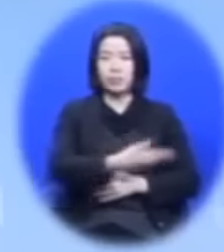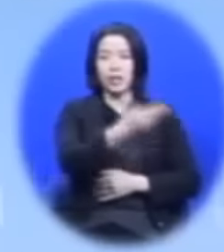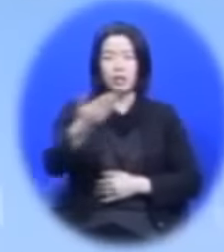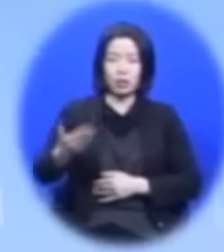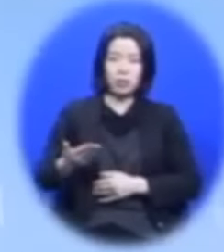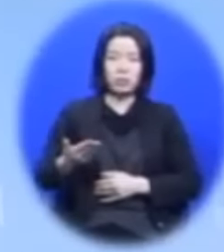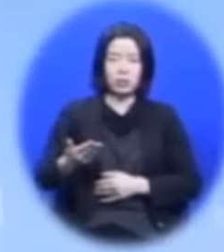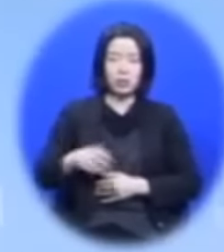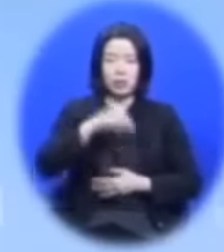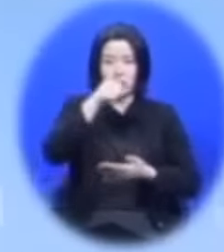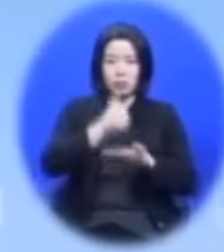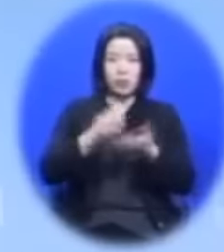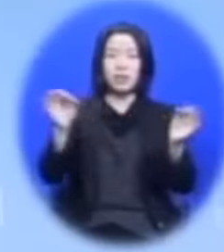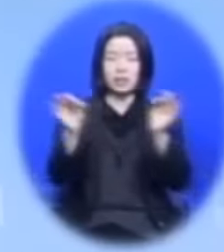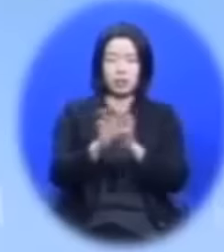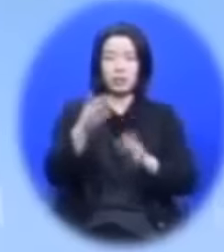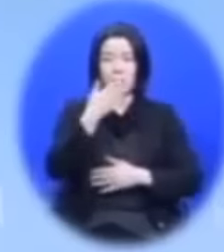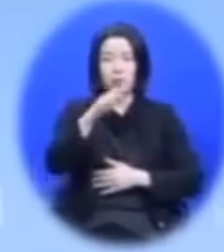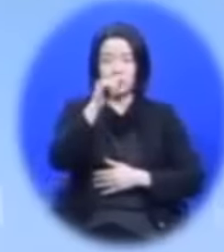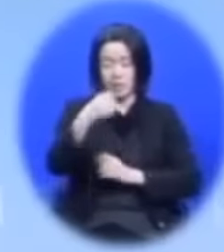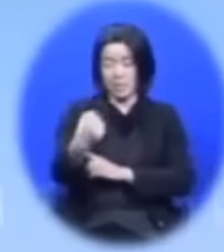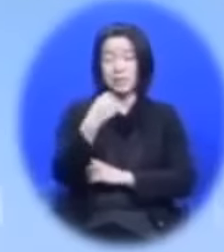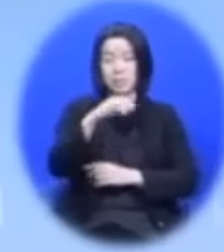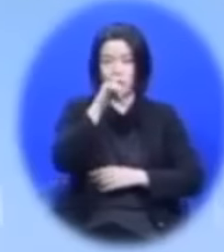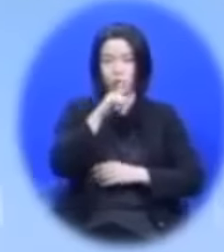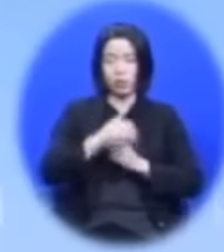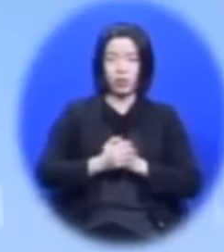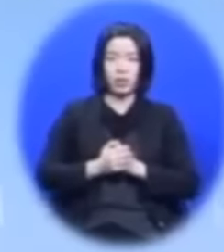여러분은 죄 청산할 수 있는 힘이 있어요.